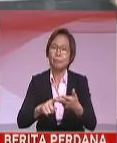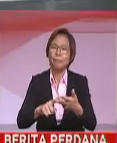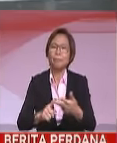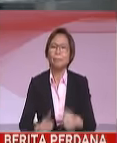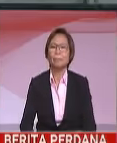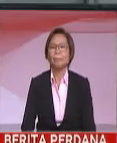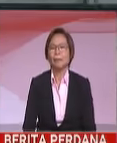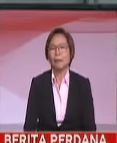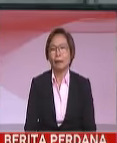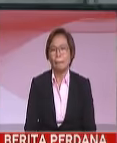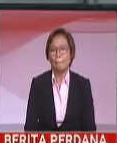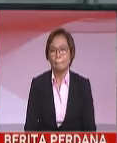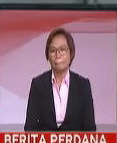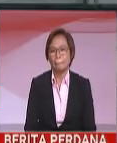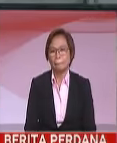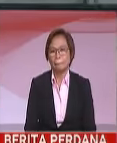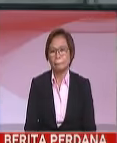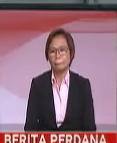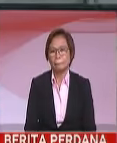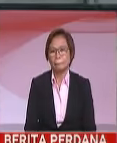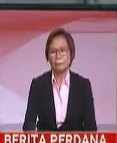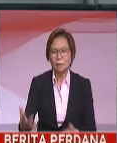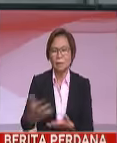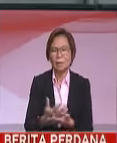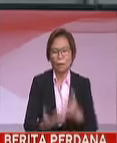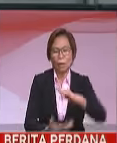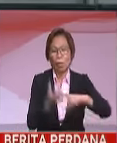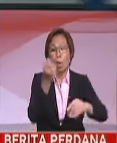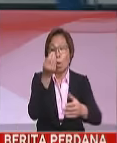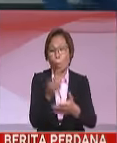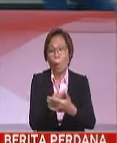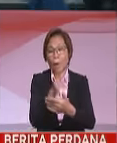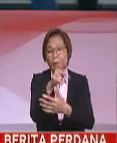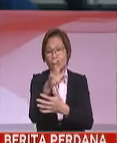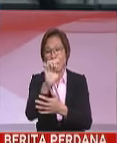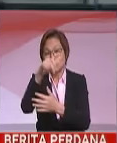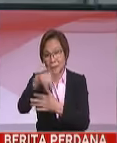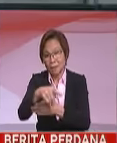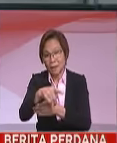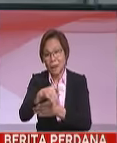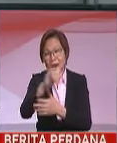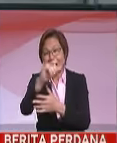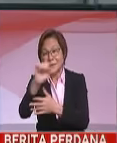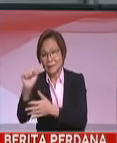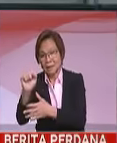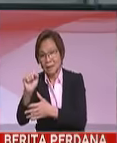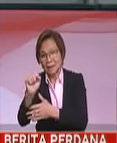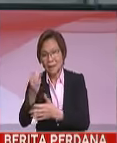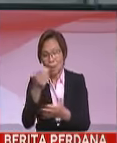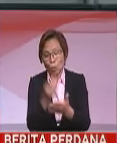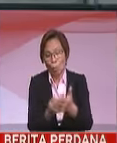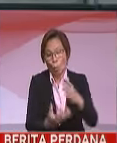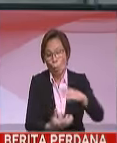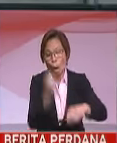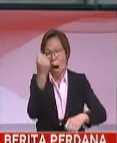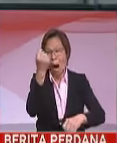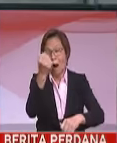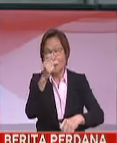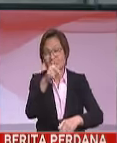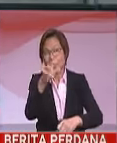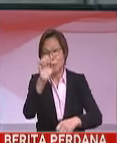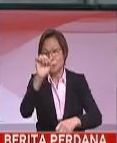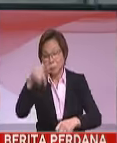tu. Oh, kalau dapat keluarkan duit daripada wang KWSP yang diberikan